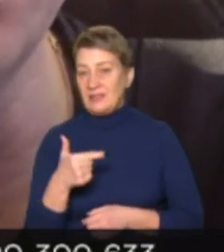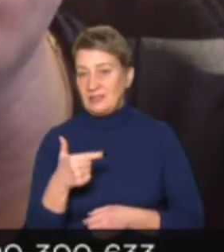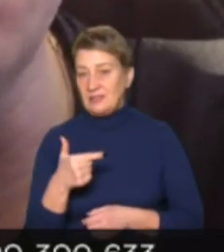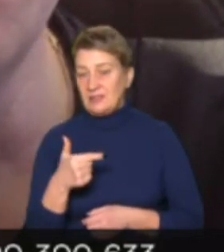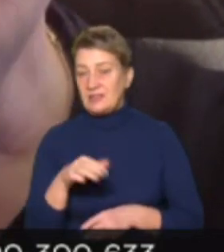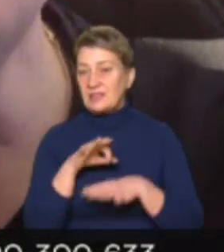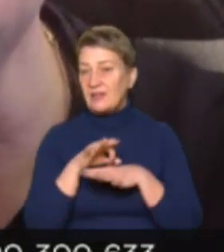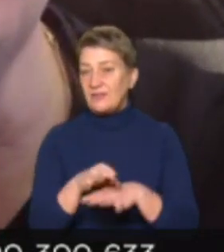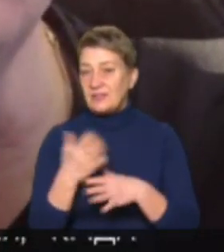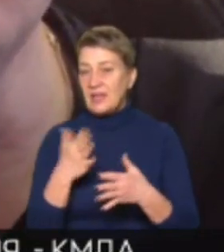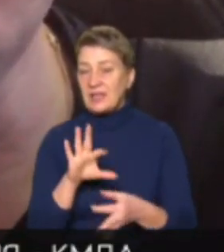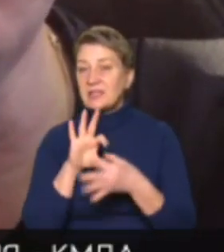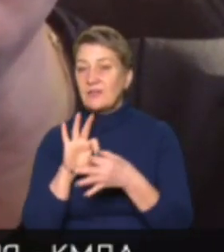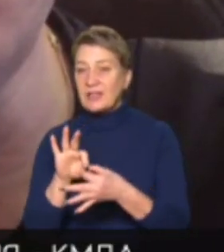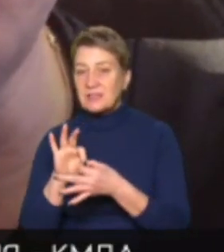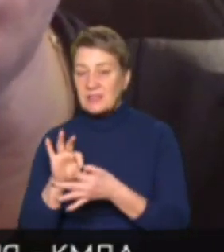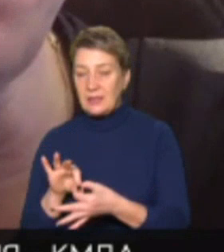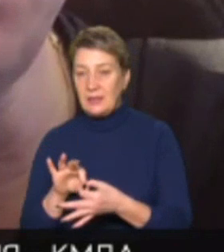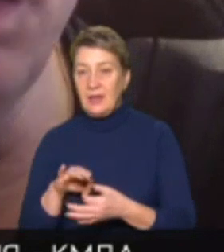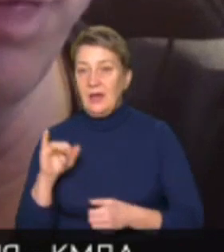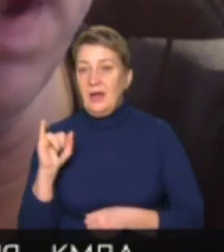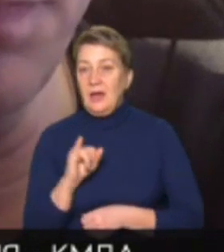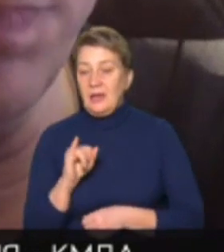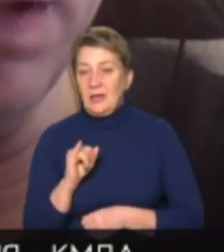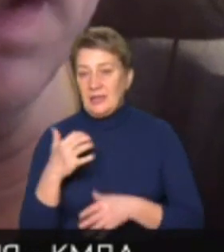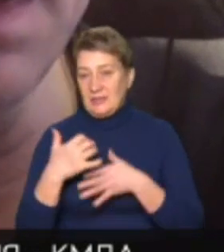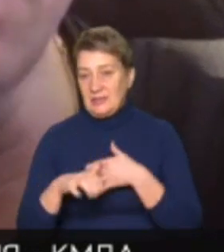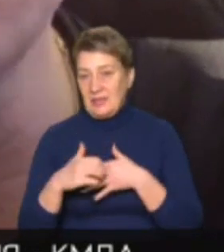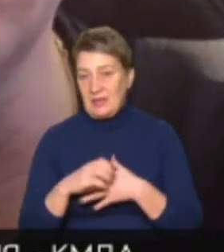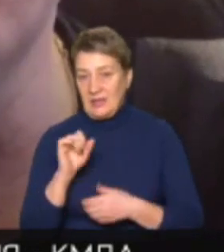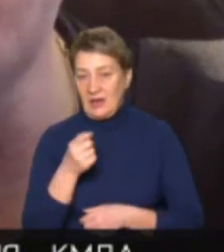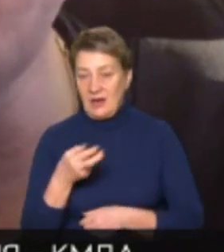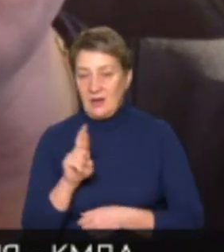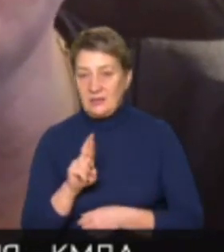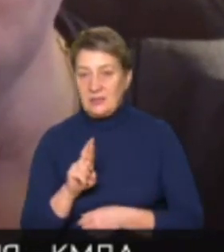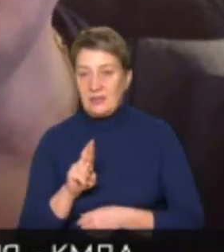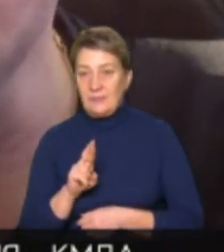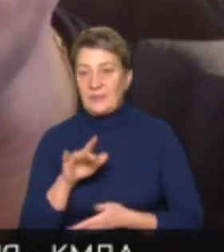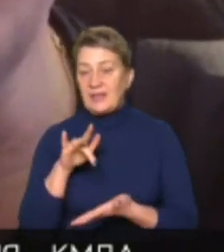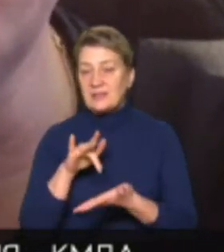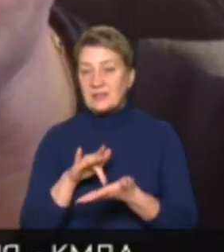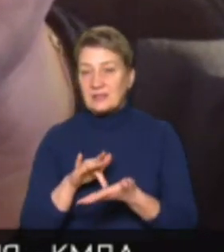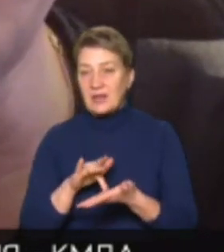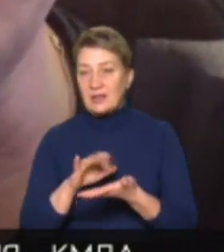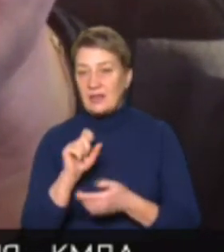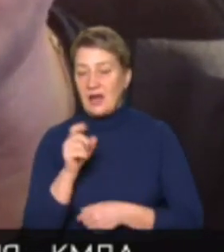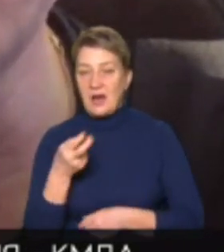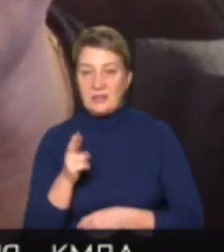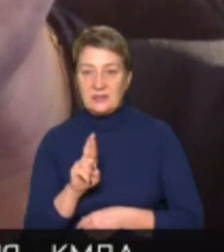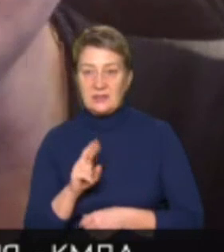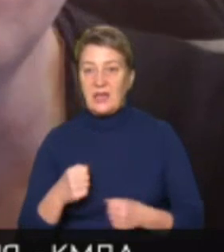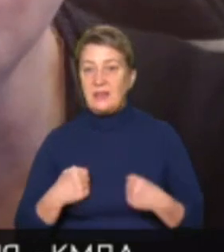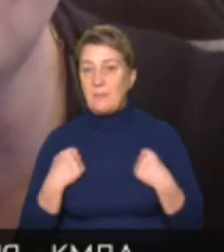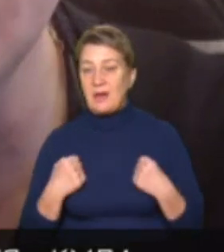якісь зв'язки. І з Середньою Азією, ну, так, принаймні, це зараз вона Центральна Азія, країнами Центральної Азії